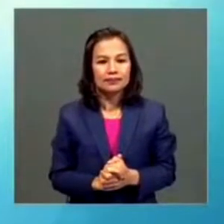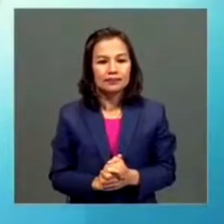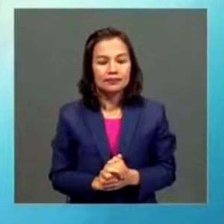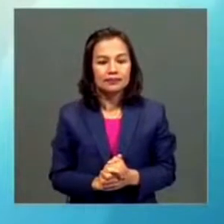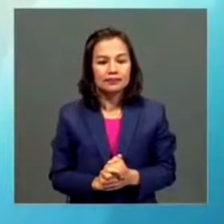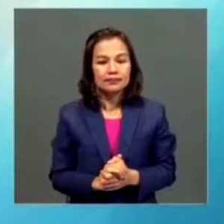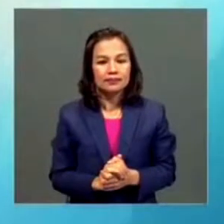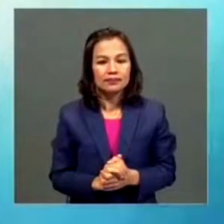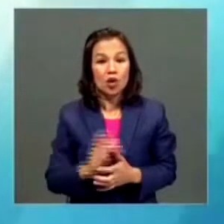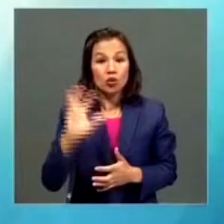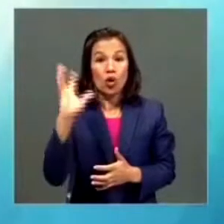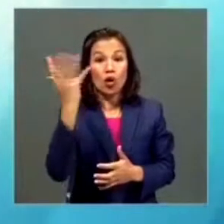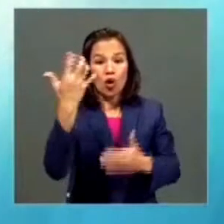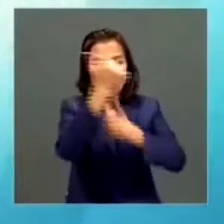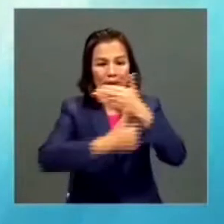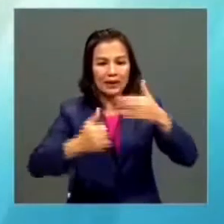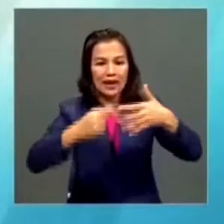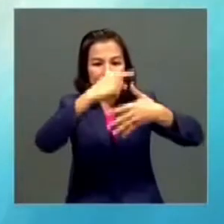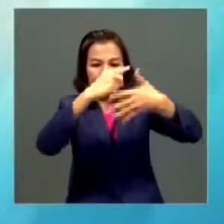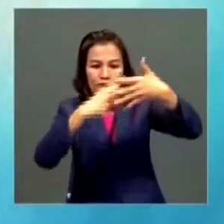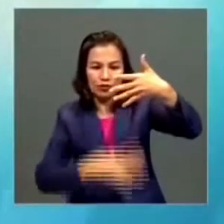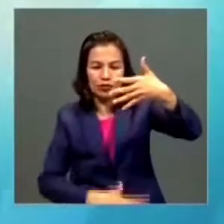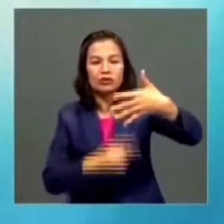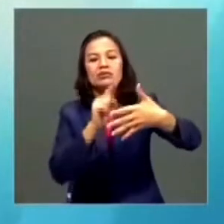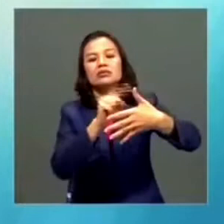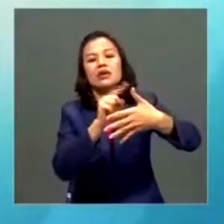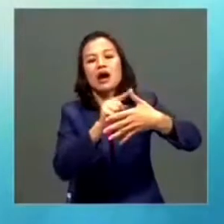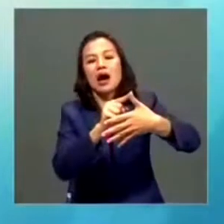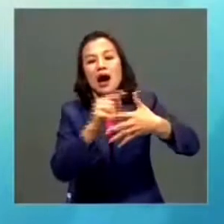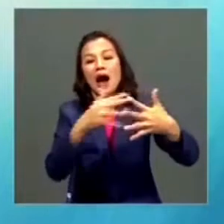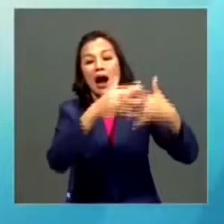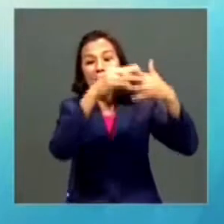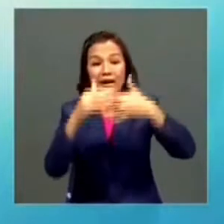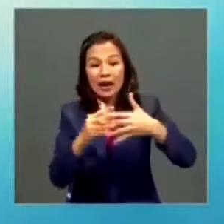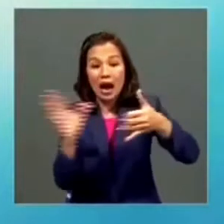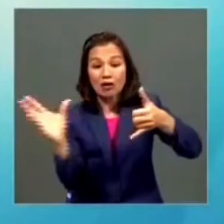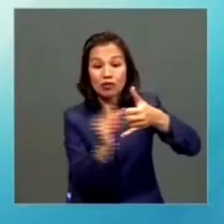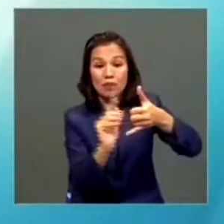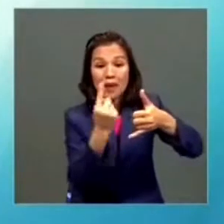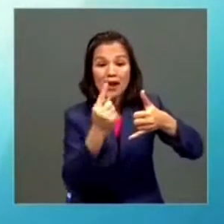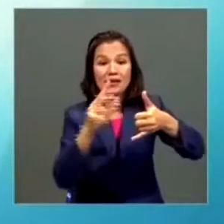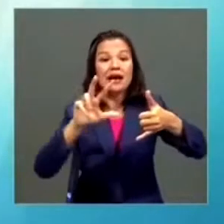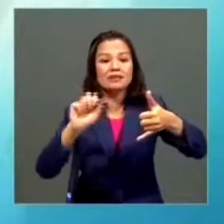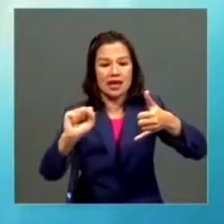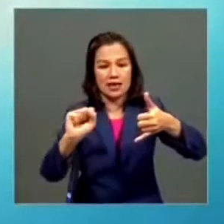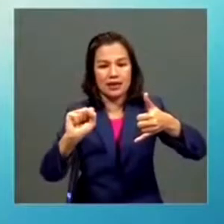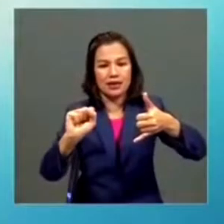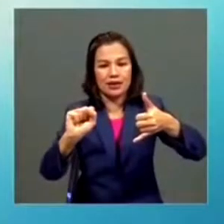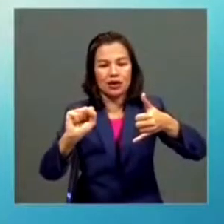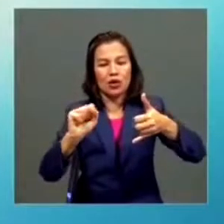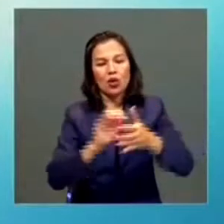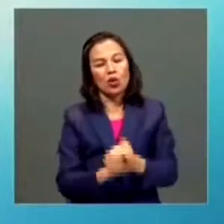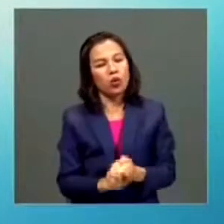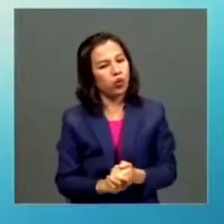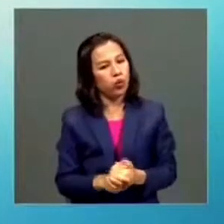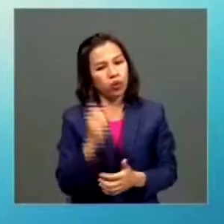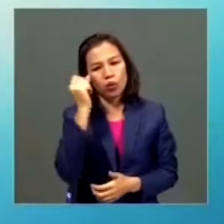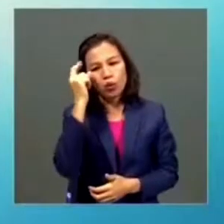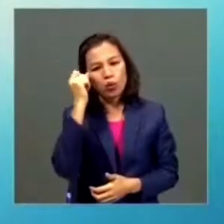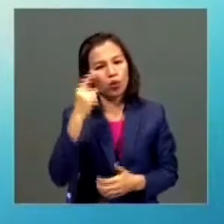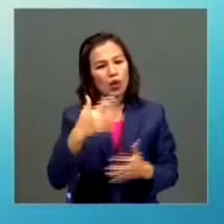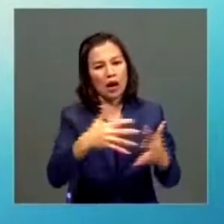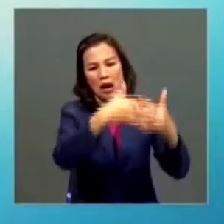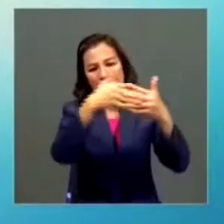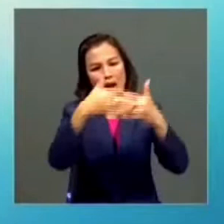ทั่วโลกนะครับสหรัฐอเมริกานิวเคสวันเดียวก็ 300,000 กว่าซึ่งน่าเห็นใจมากๆกับประเทศนี้นะ